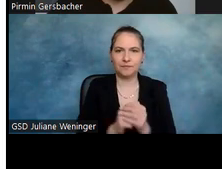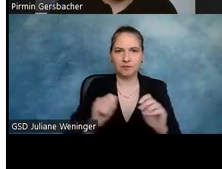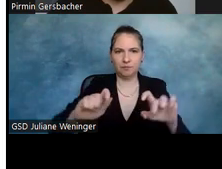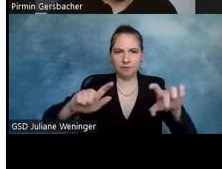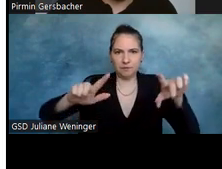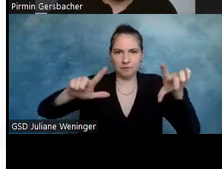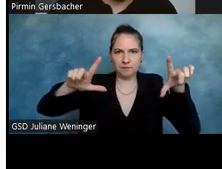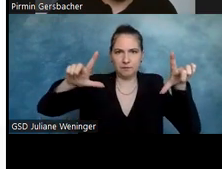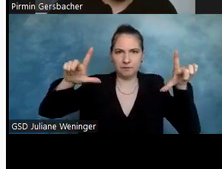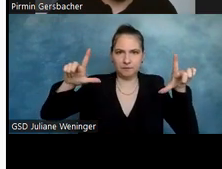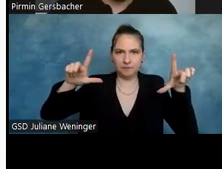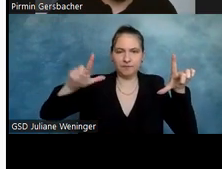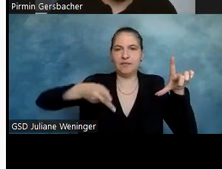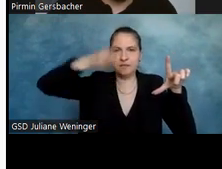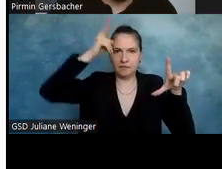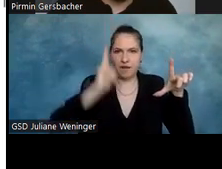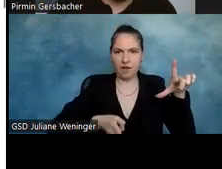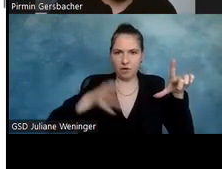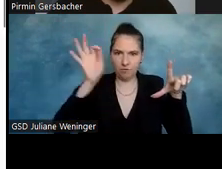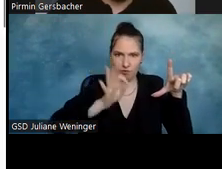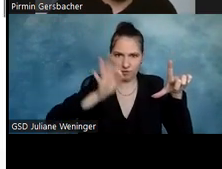quasi jetzt rein auf 200%.